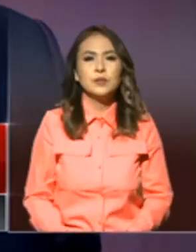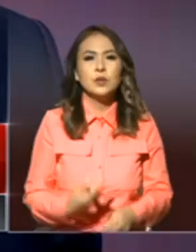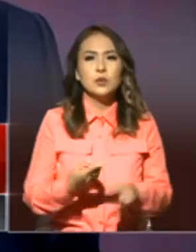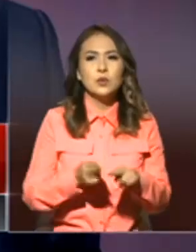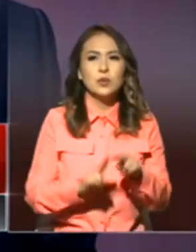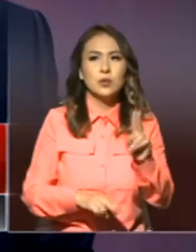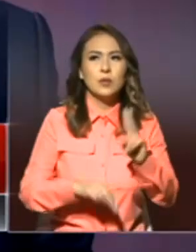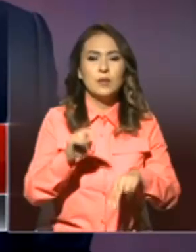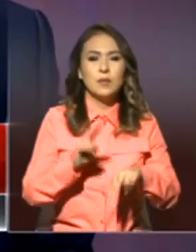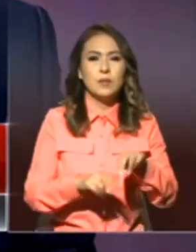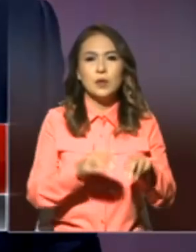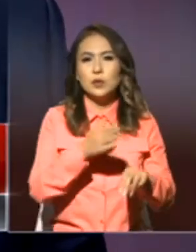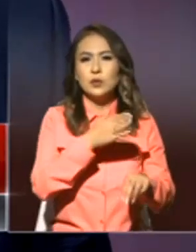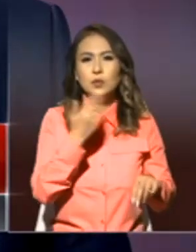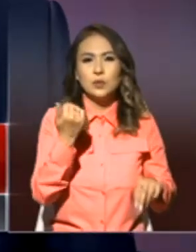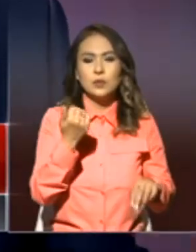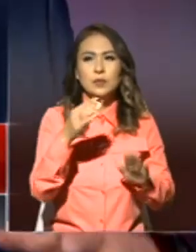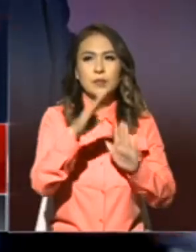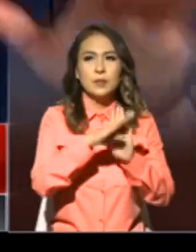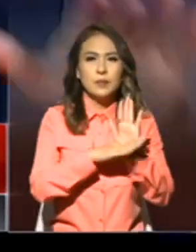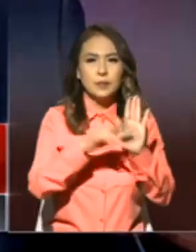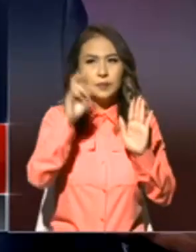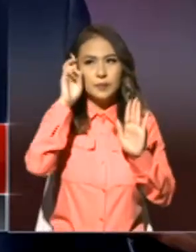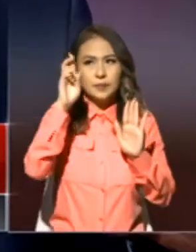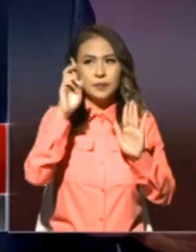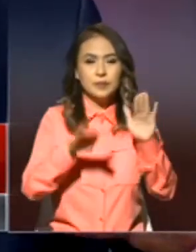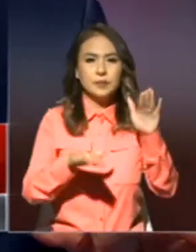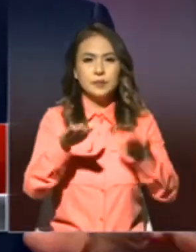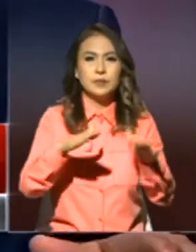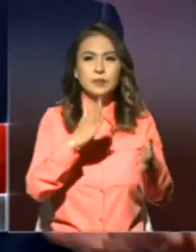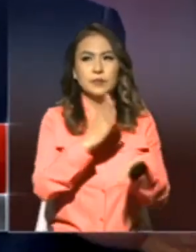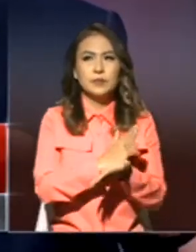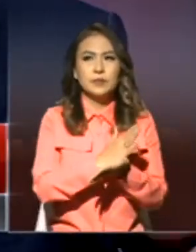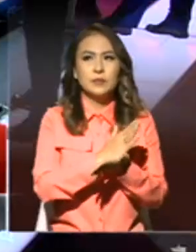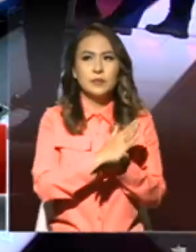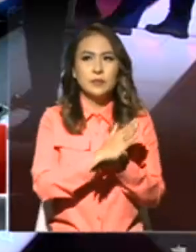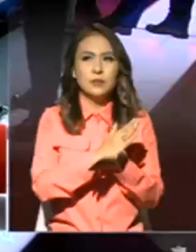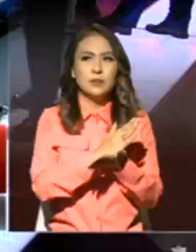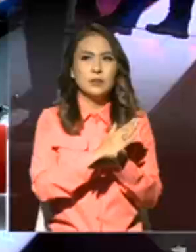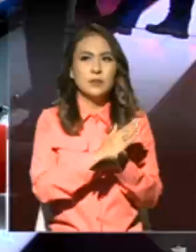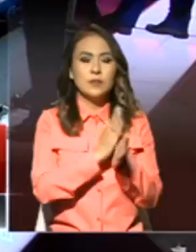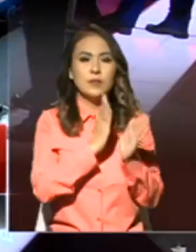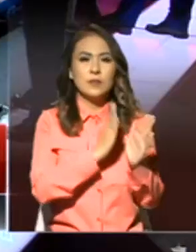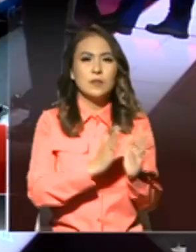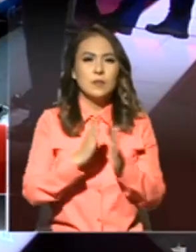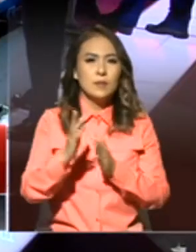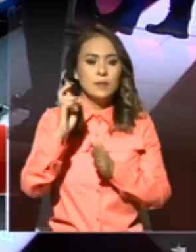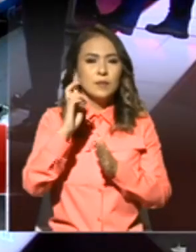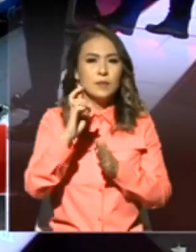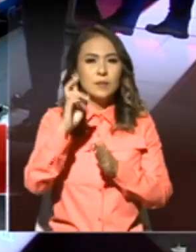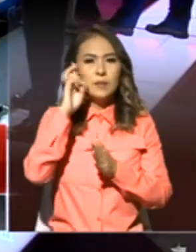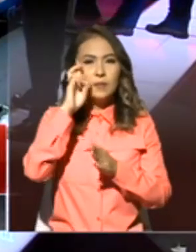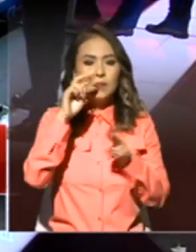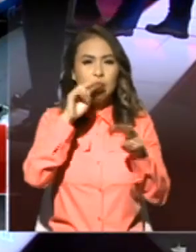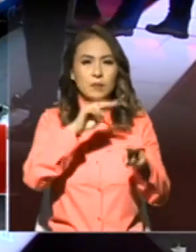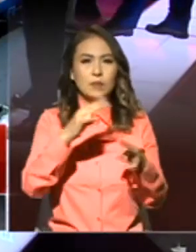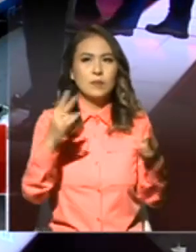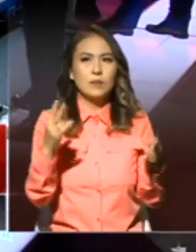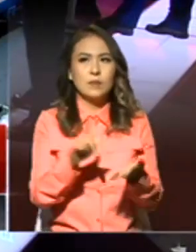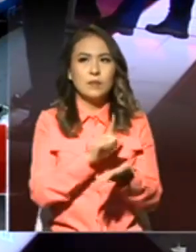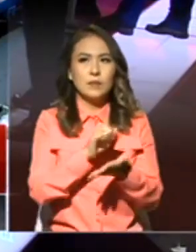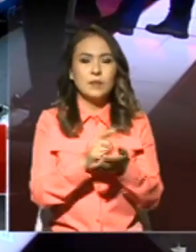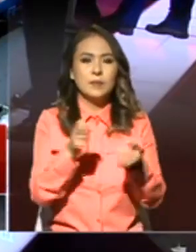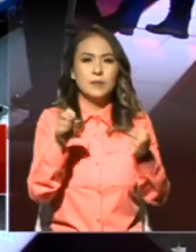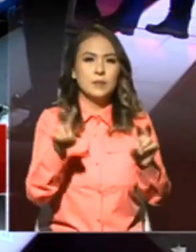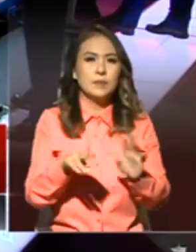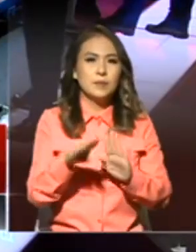ол жерде салынбайды мемлекеттік бағдарлама. Бұл жерде дисбаланс бар. Ол жағынан ол осыны реттеп отқан мемлекеттік органдар қарау керек. Ол жағынан арнайы бағдарлама